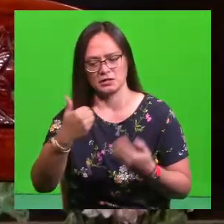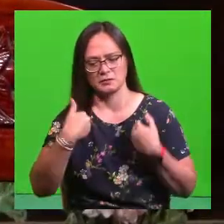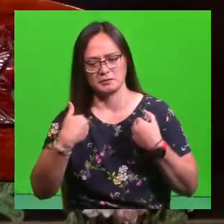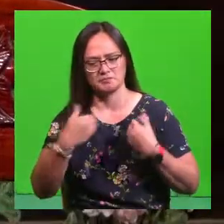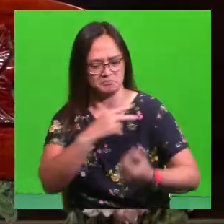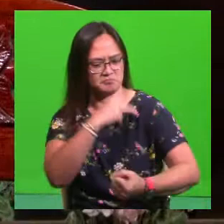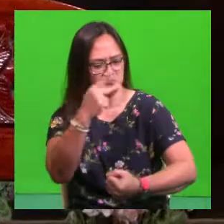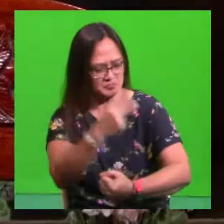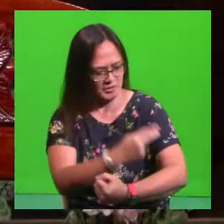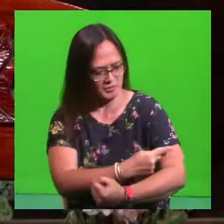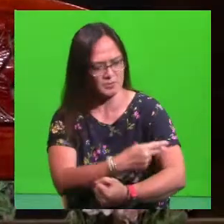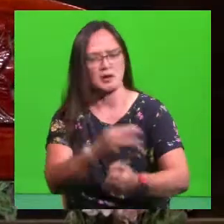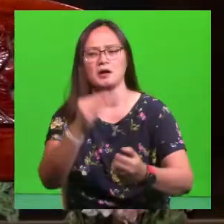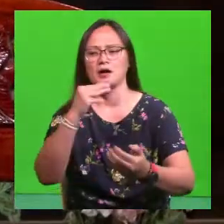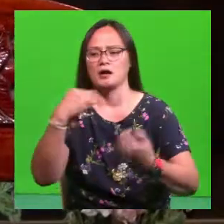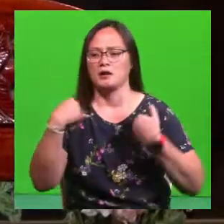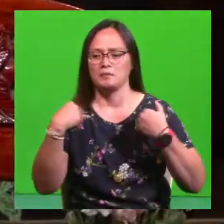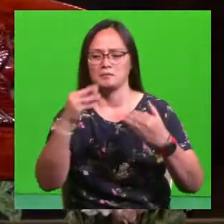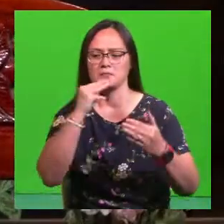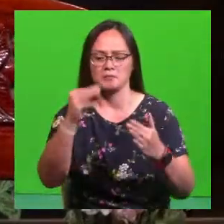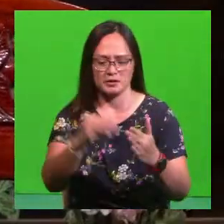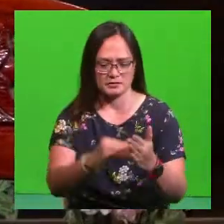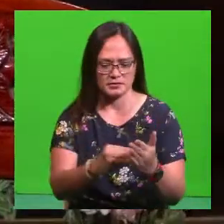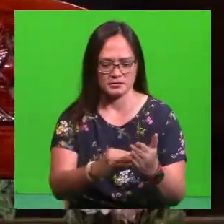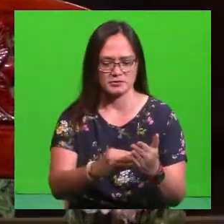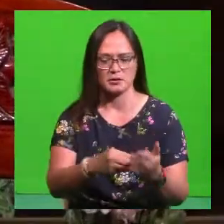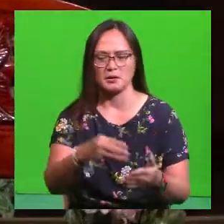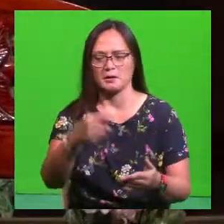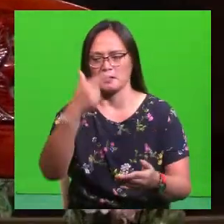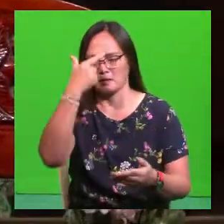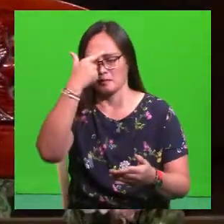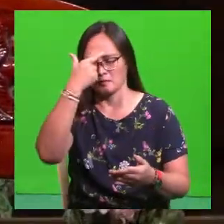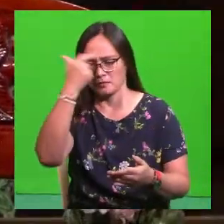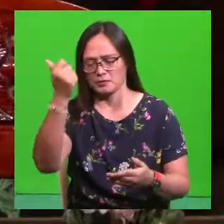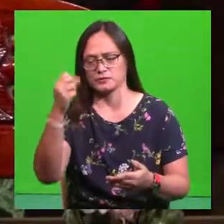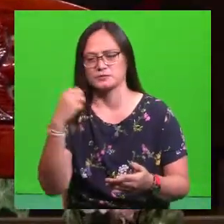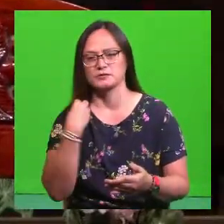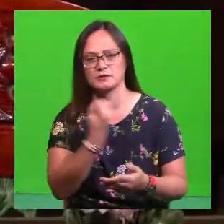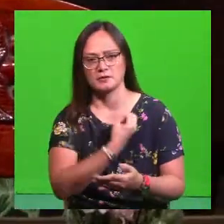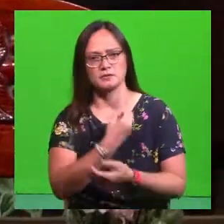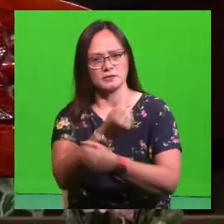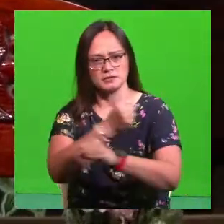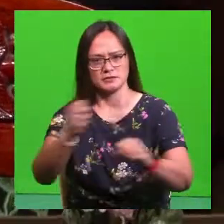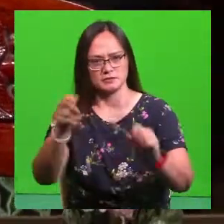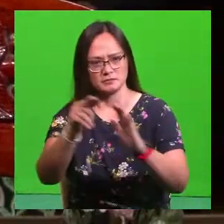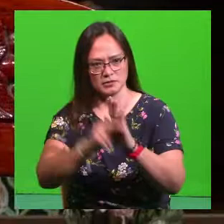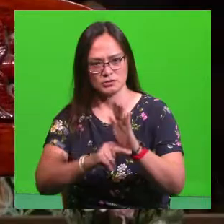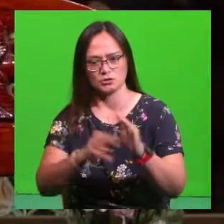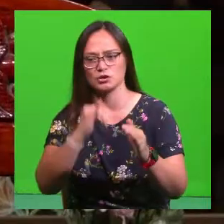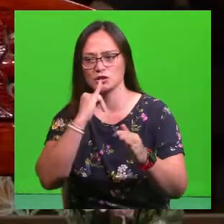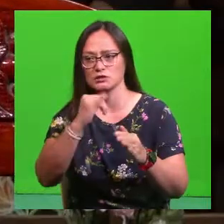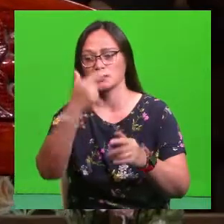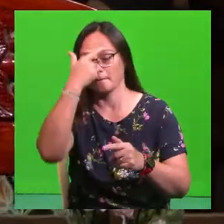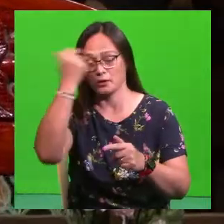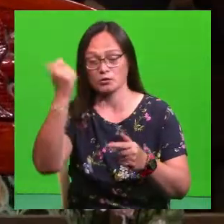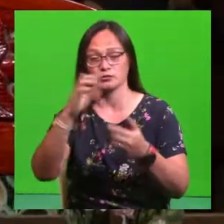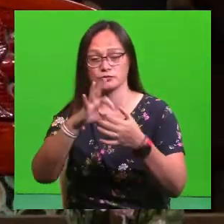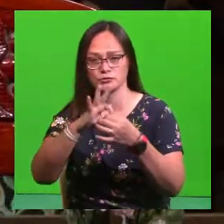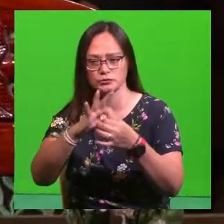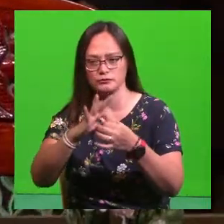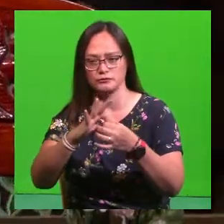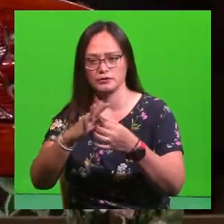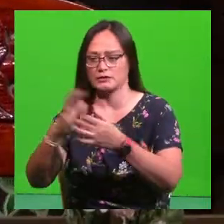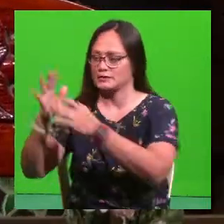kaligtasan ay dahil lamang sa pagkapayubay ng Panginoon sa krus ng Kalbaryo, kanyang pagbuhos ng kanyang dugo, ang